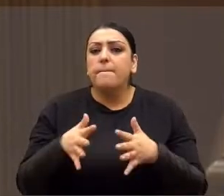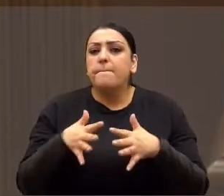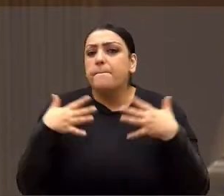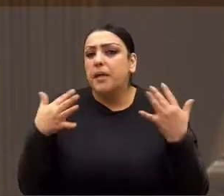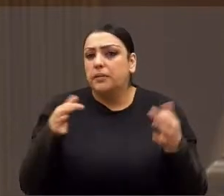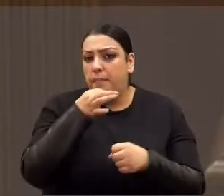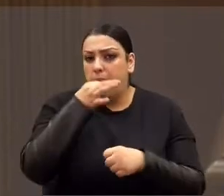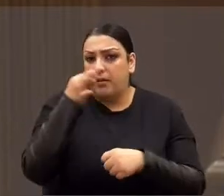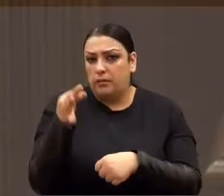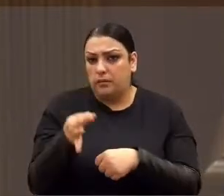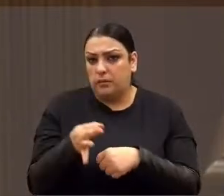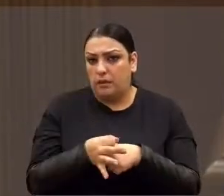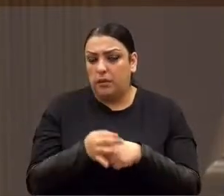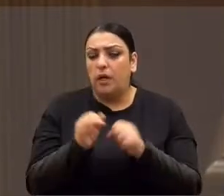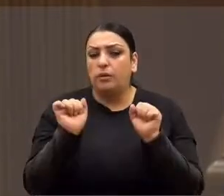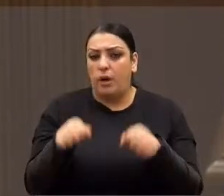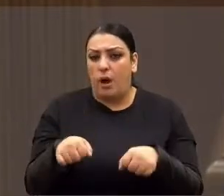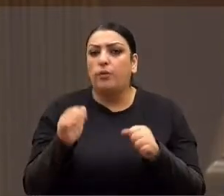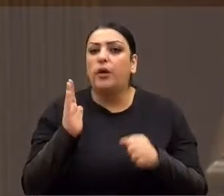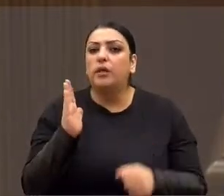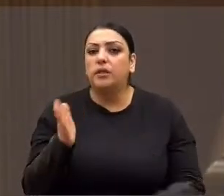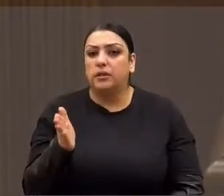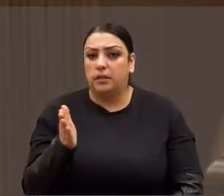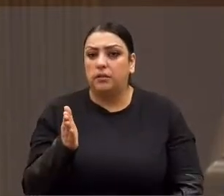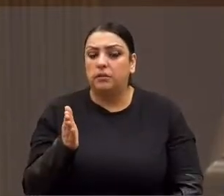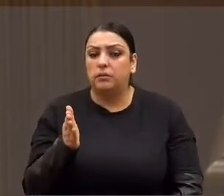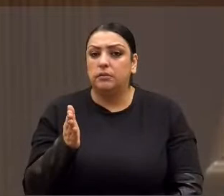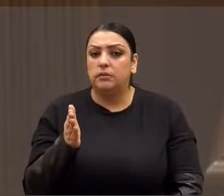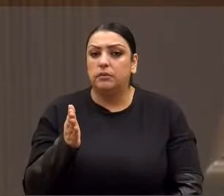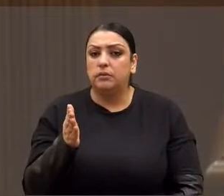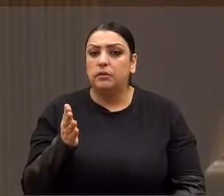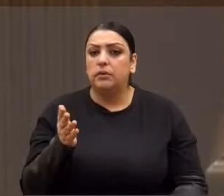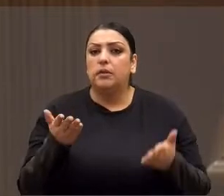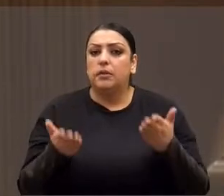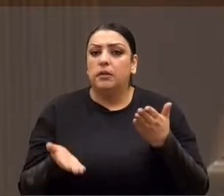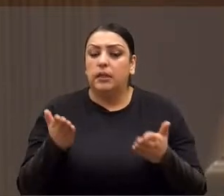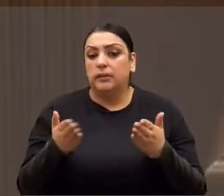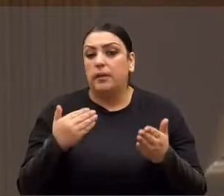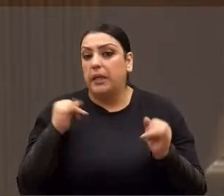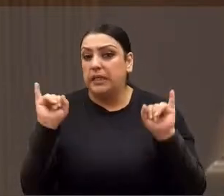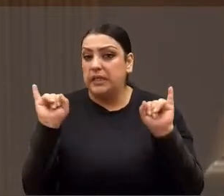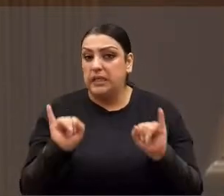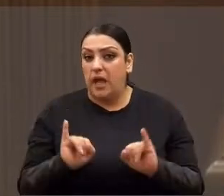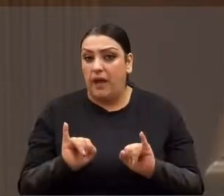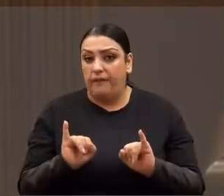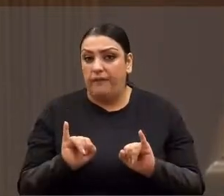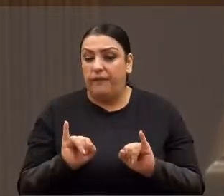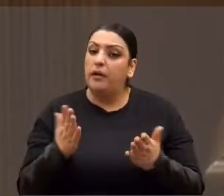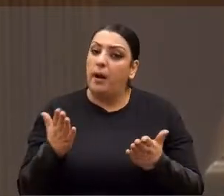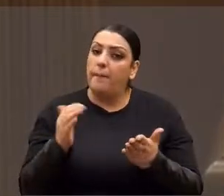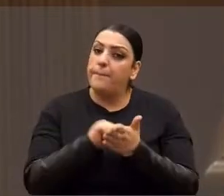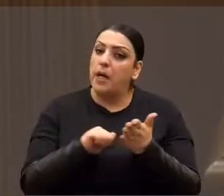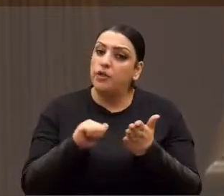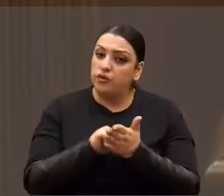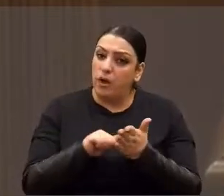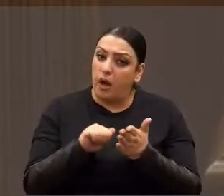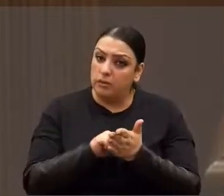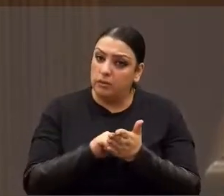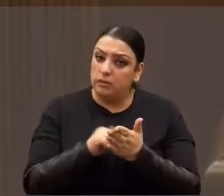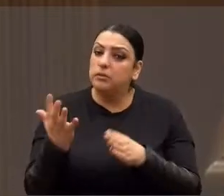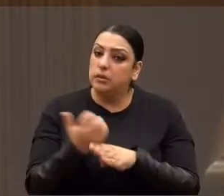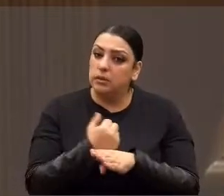է լինել, եթե մենք ձեռ գտնենք, առիթ գտնենք, պատճառ